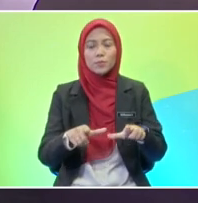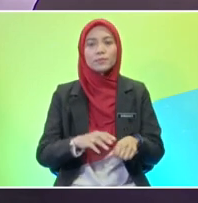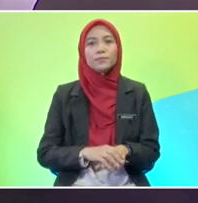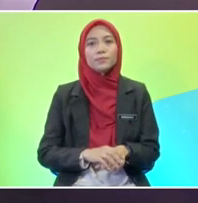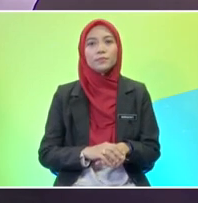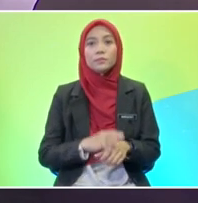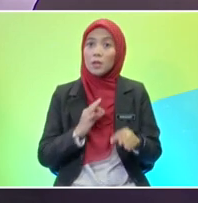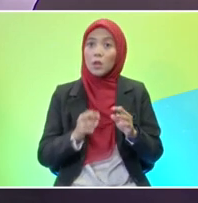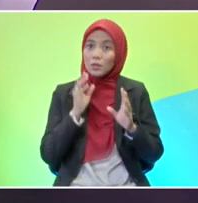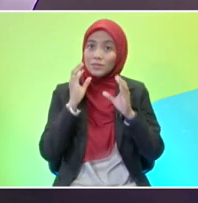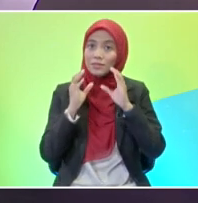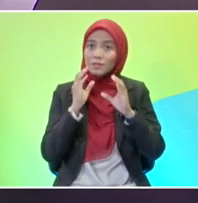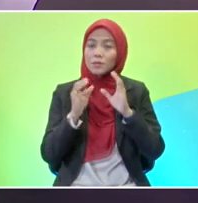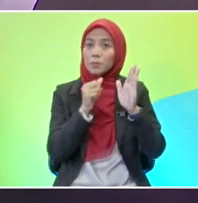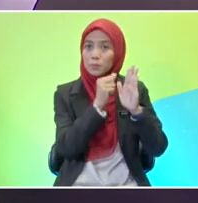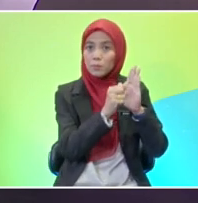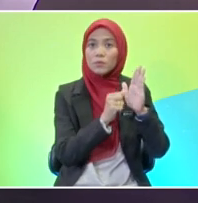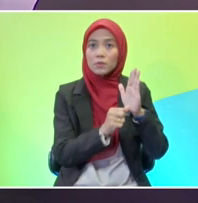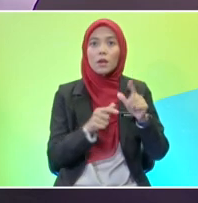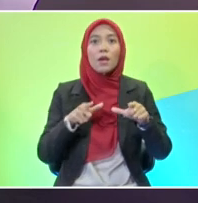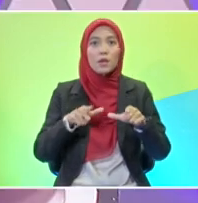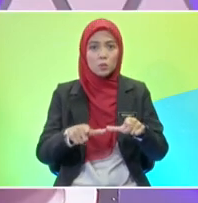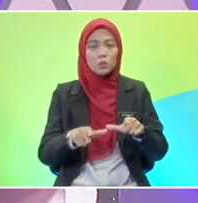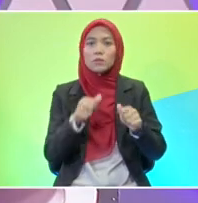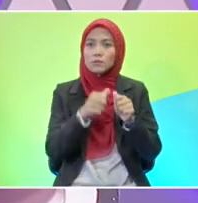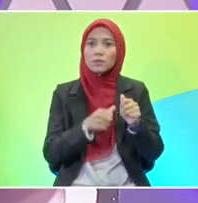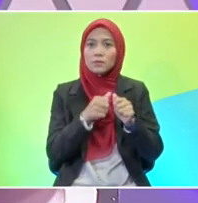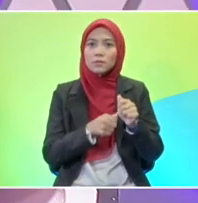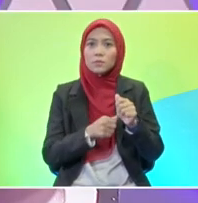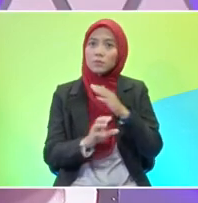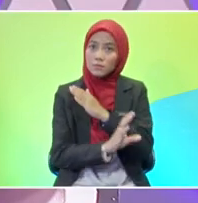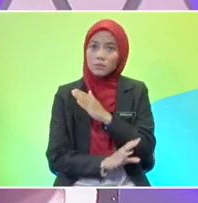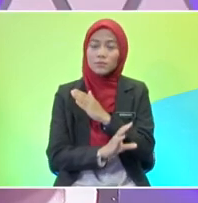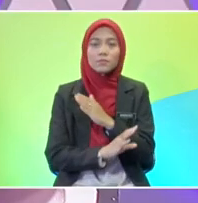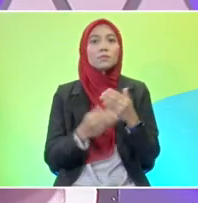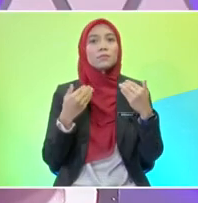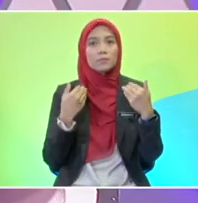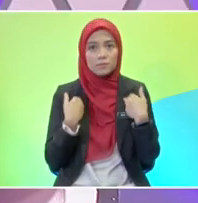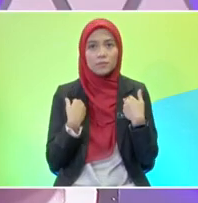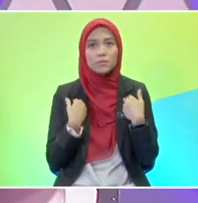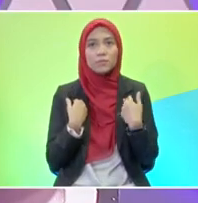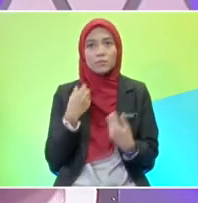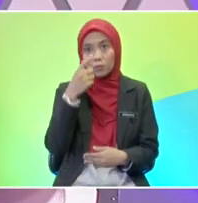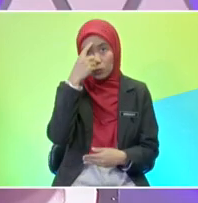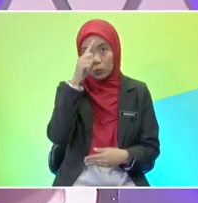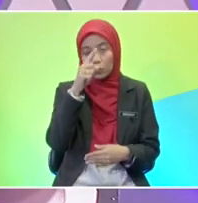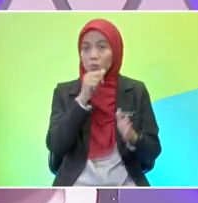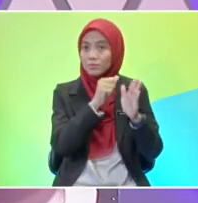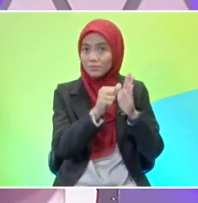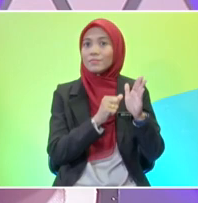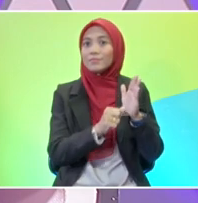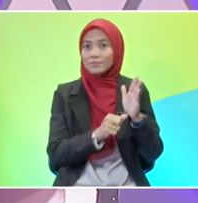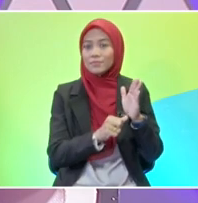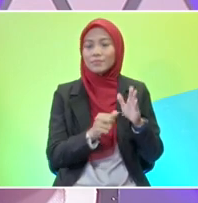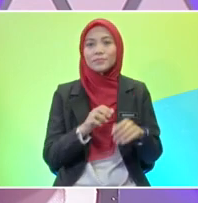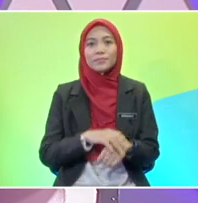ukiran kayu sebenarnya di setiap Negeri ada tokoh-tokoh ataupun dalam seni grafisnya kita panggil dia ee di guru